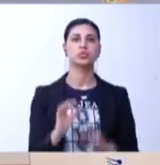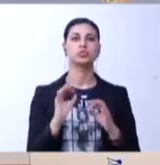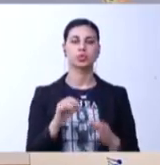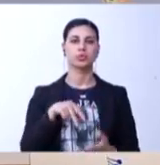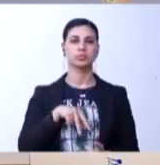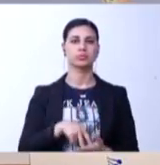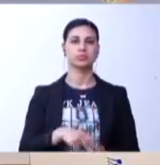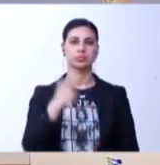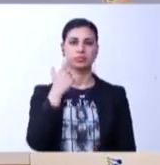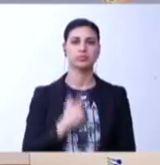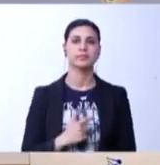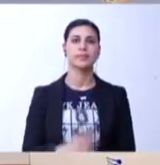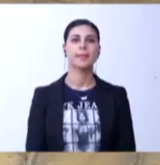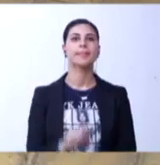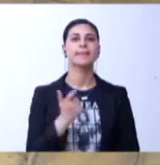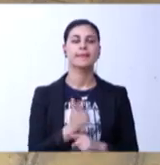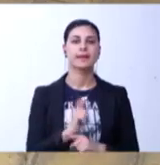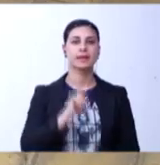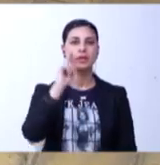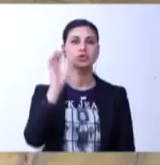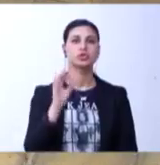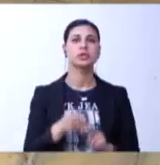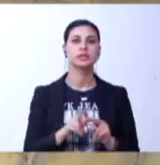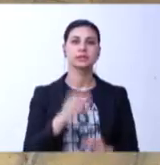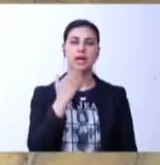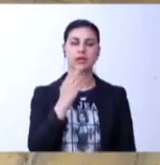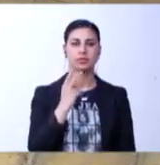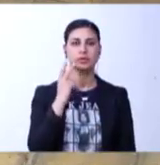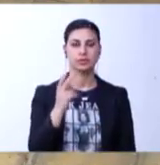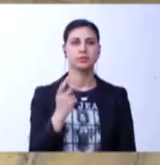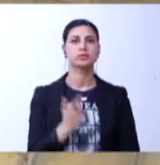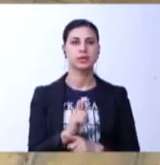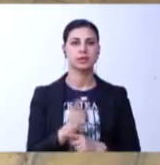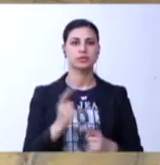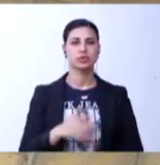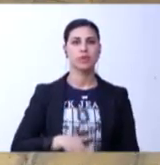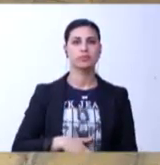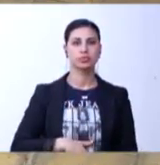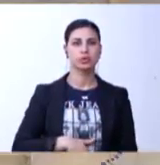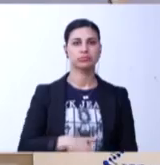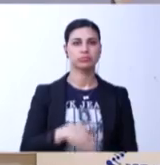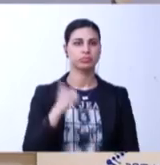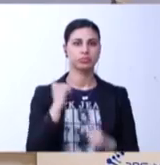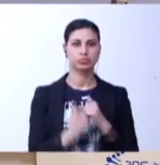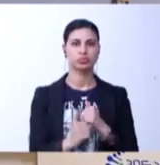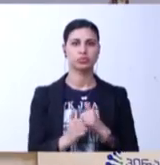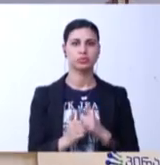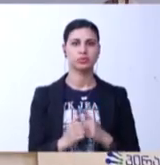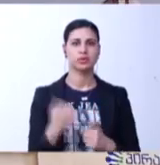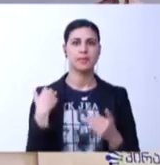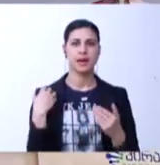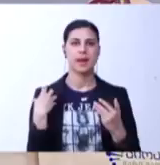სწორად შეინარჩუნოს სხეული. ძალიან ხშირად ეს ადვილი შესამჩნევია, იმიტომ რომ ძალიან ტიპიურია, მუცელი აქვთ ბავშვებს წინ გამოწეული,